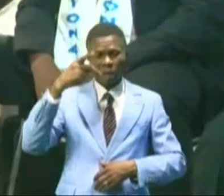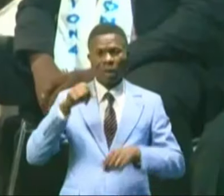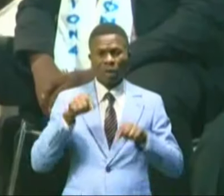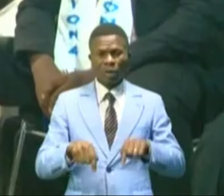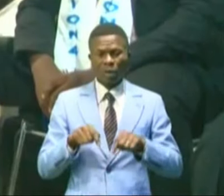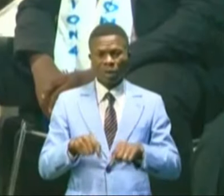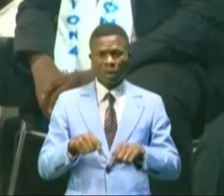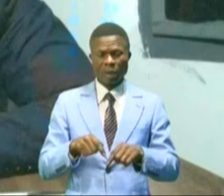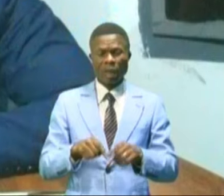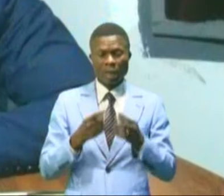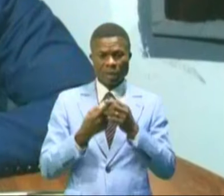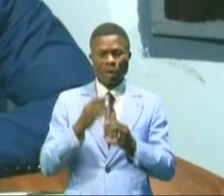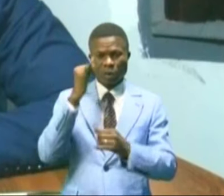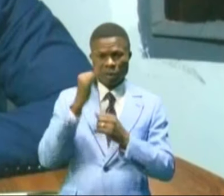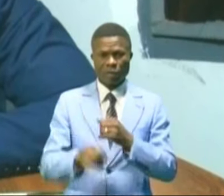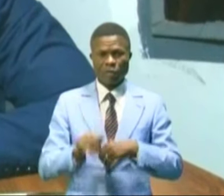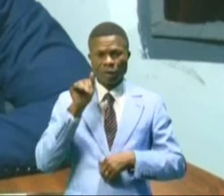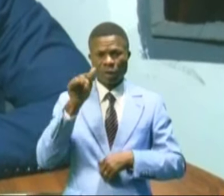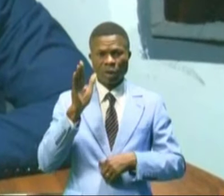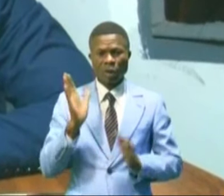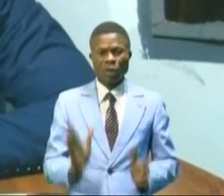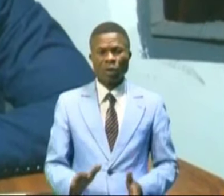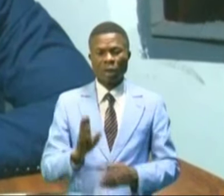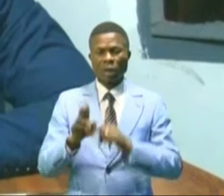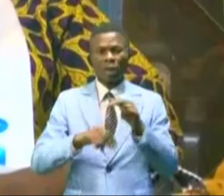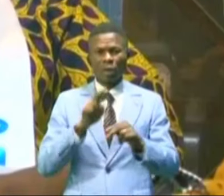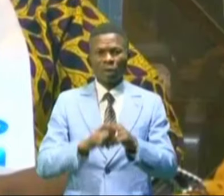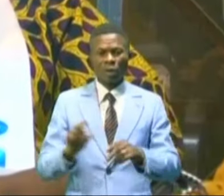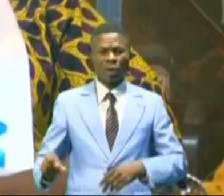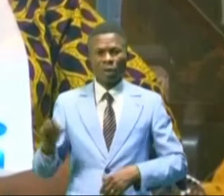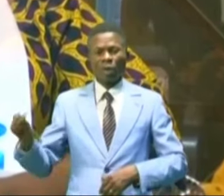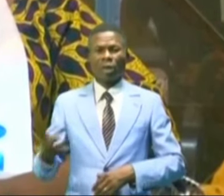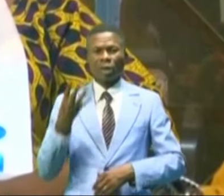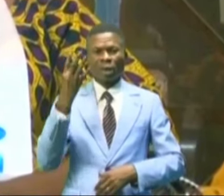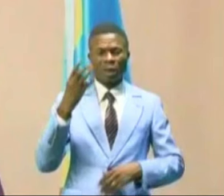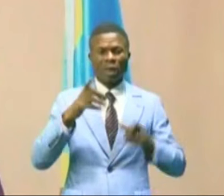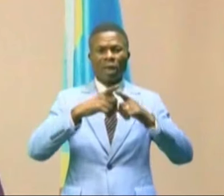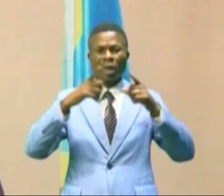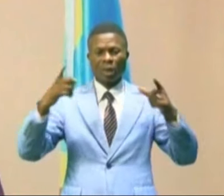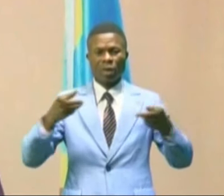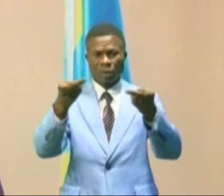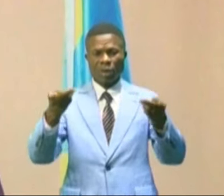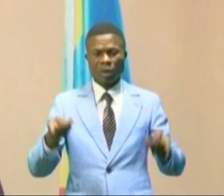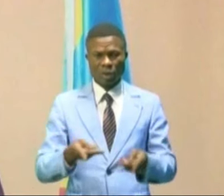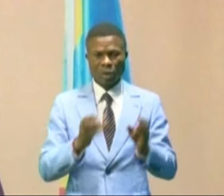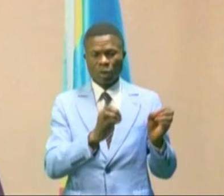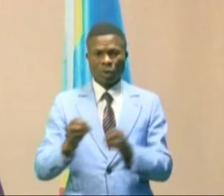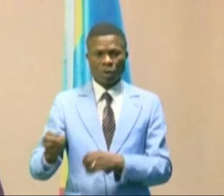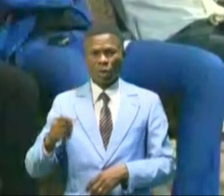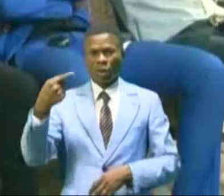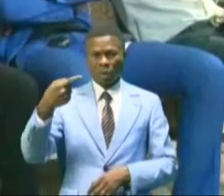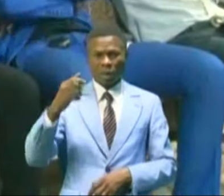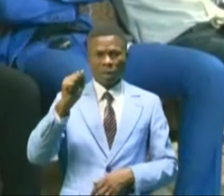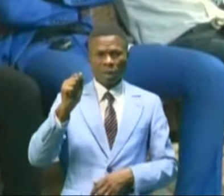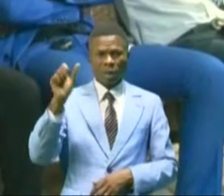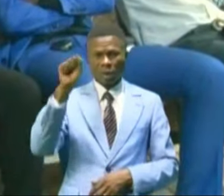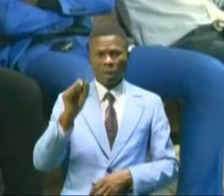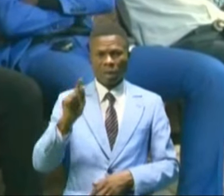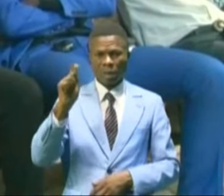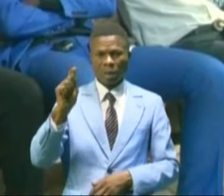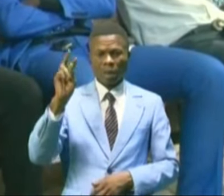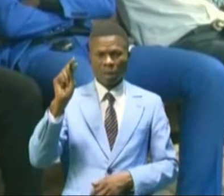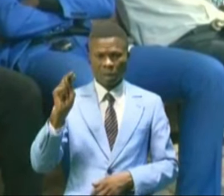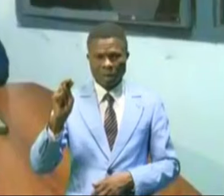au peigne fin par le directoire national de la génération 4, élargie au cadre présidé par Gaston Foumounchaba, sanctionné par